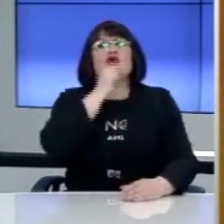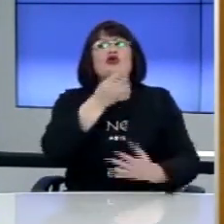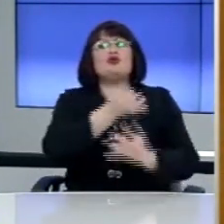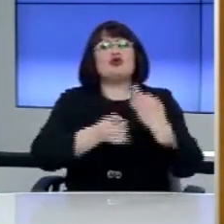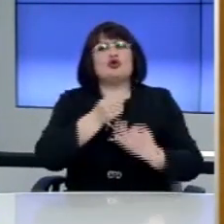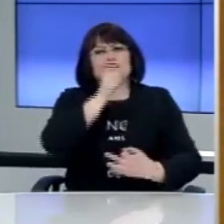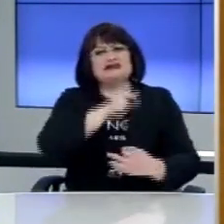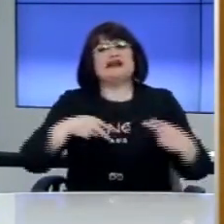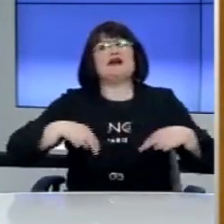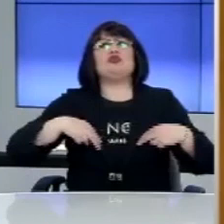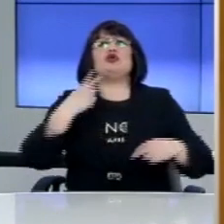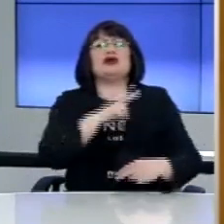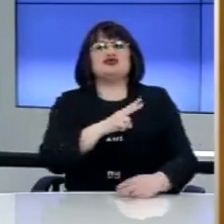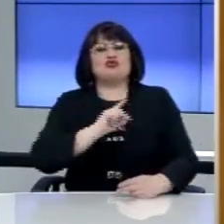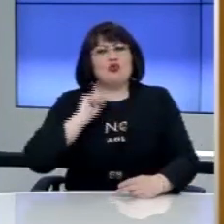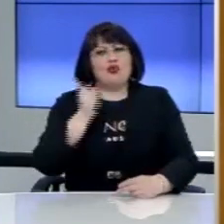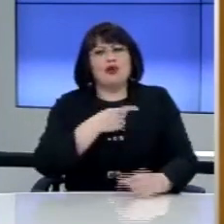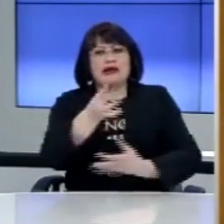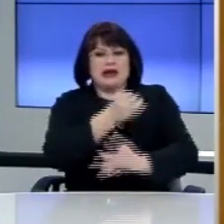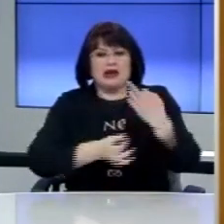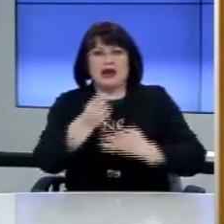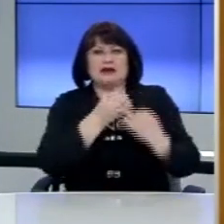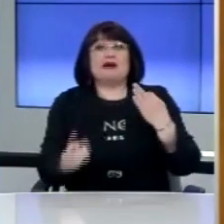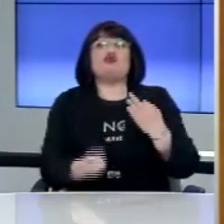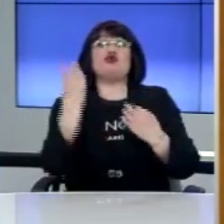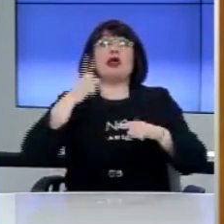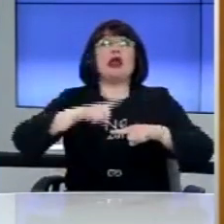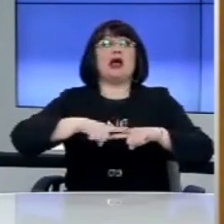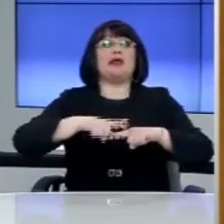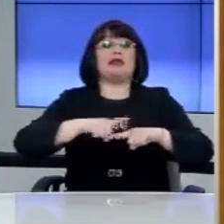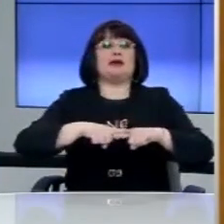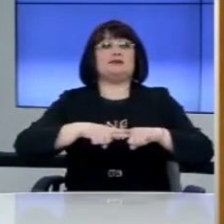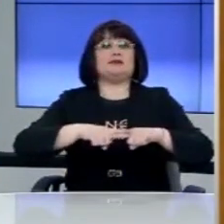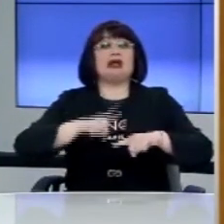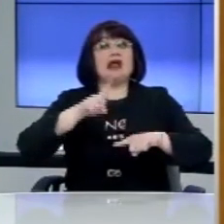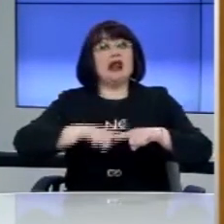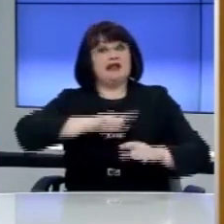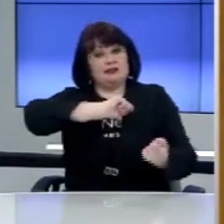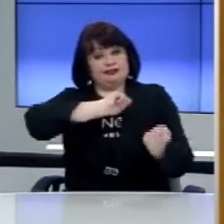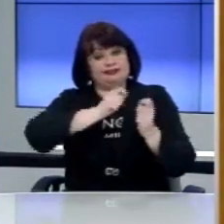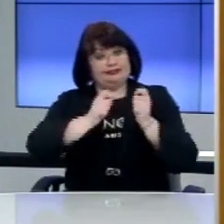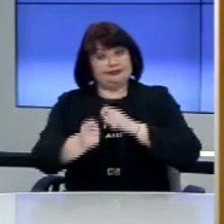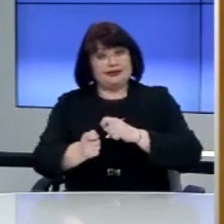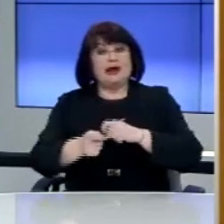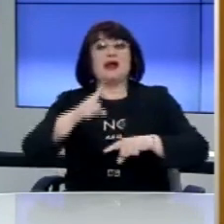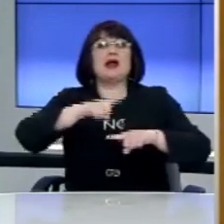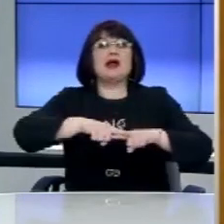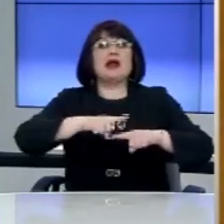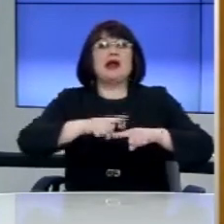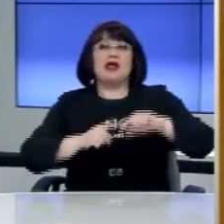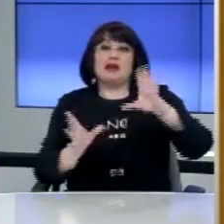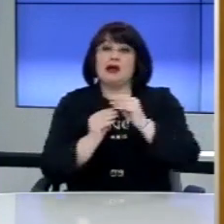εσείς και οι υπουργοί σας, μιλάτε για τη νέα Ελλάδα, για την Ελλάδα που αλλάζει, για την Ελλάδα